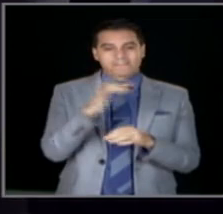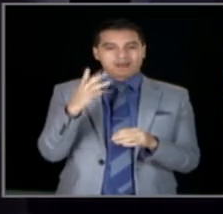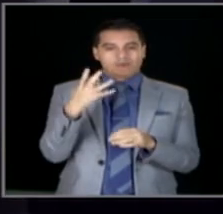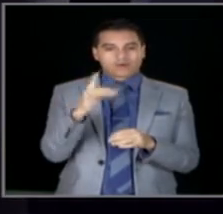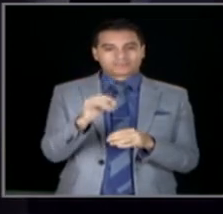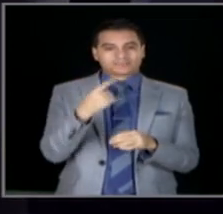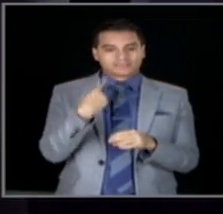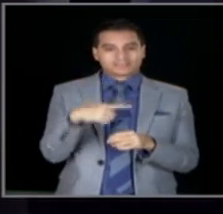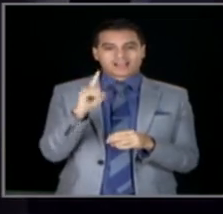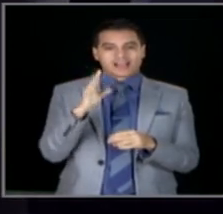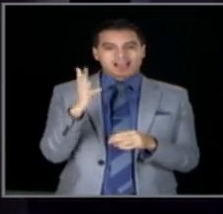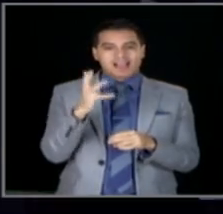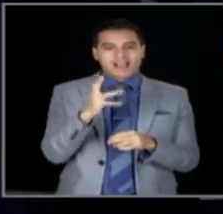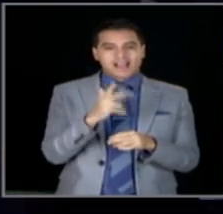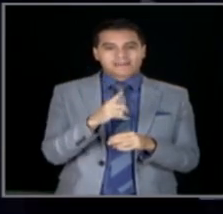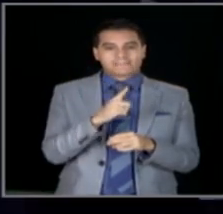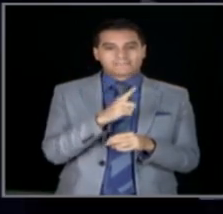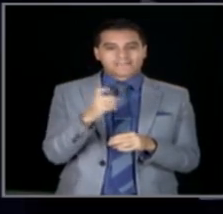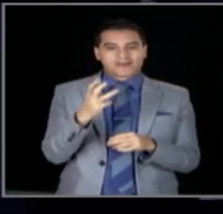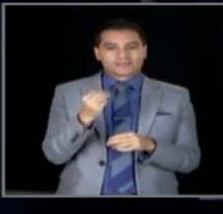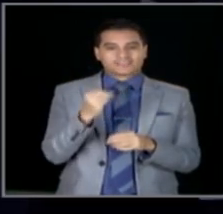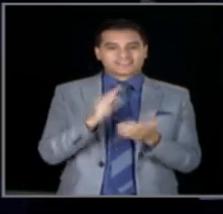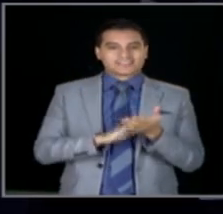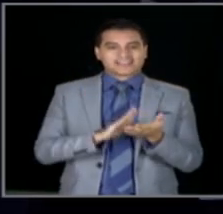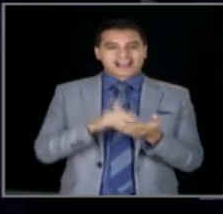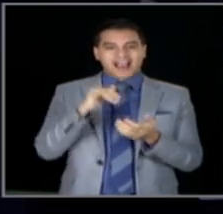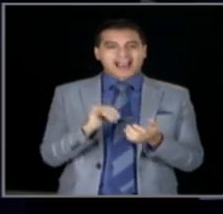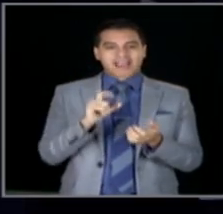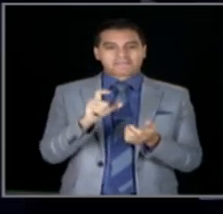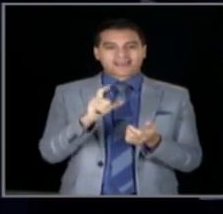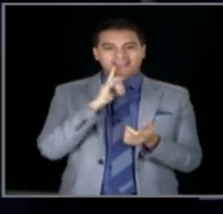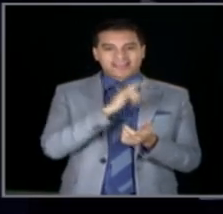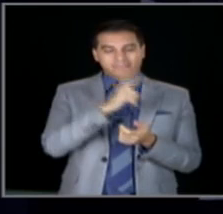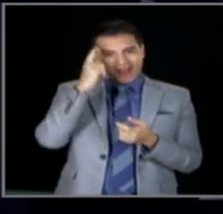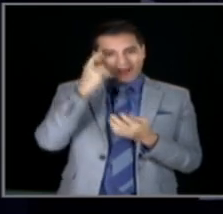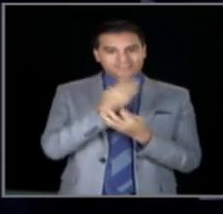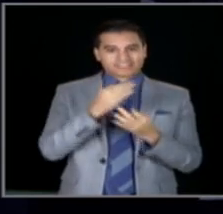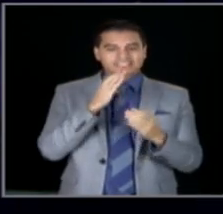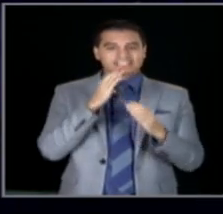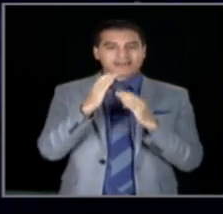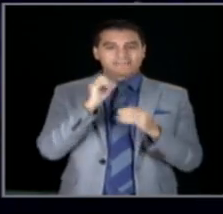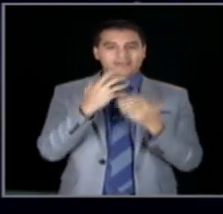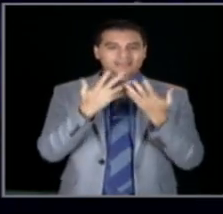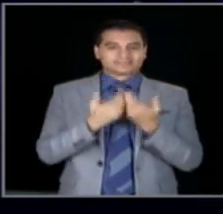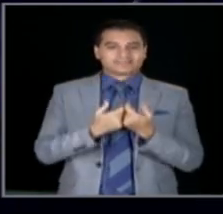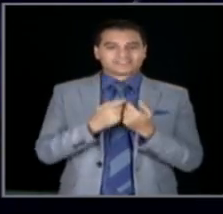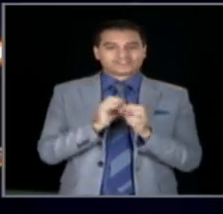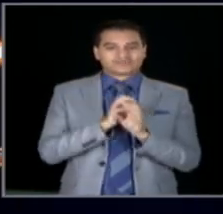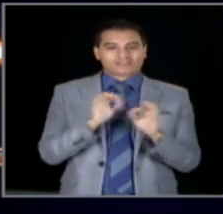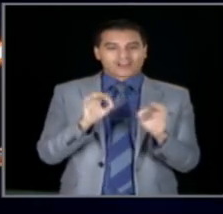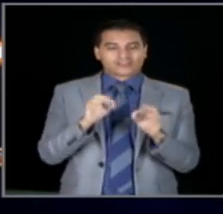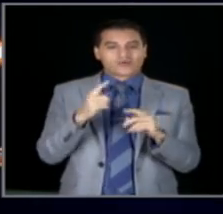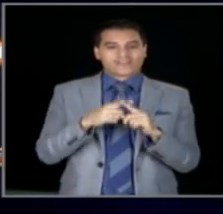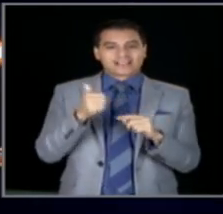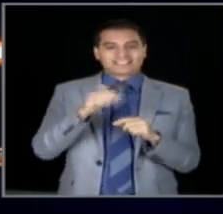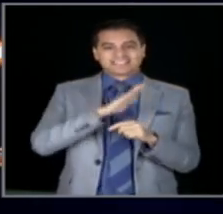154 إسلام جابر، برافو عليك. أيمن سقف لك، وأيمن دايماً عنده إجابات القدرات الذهنية. وإسلام